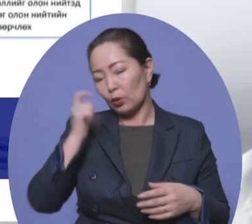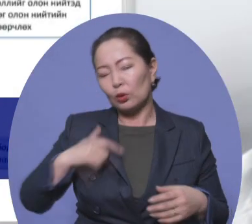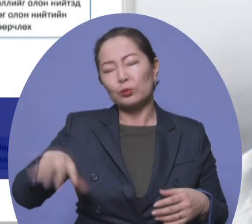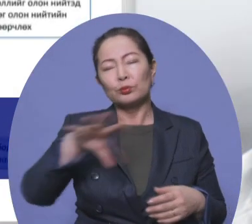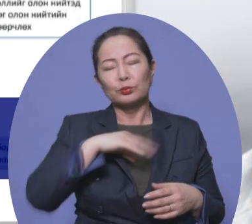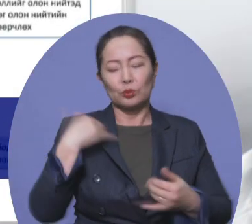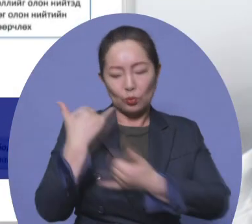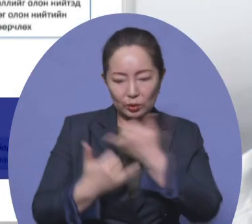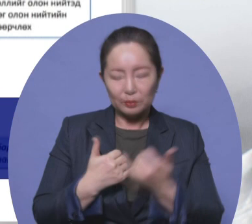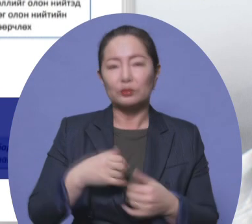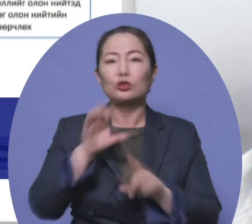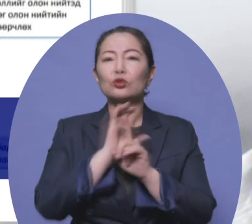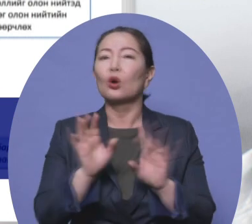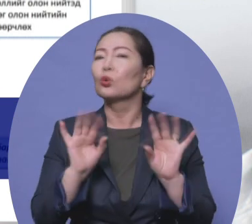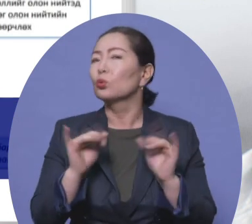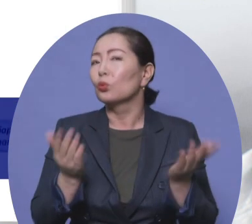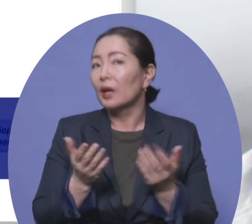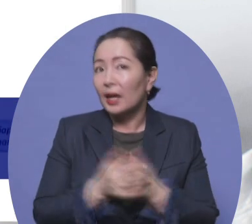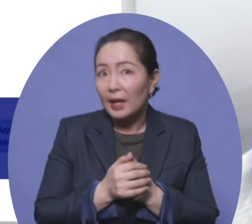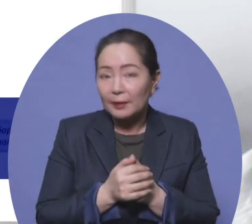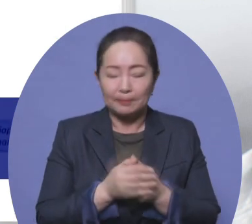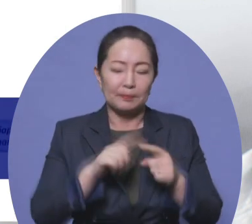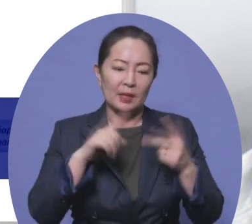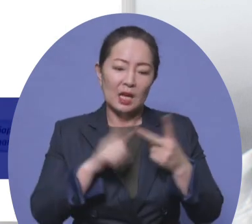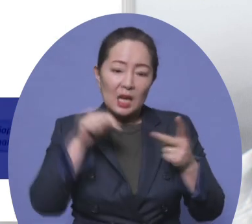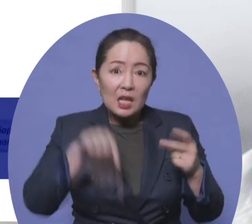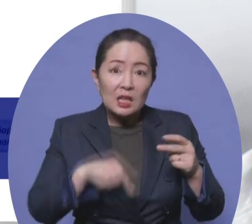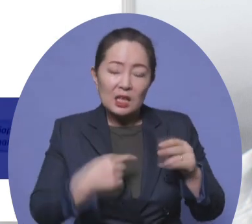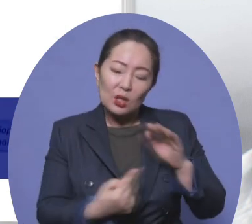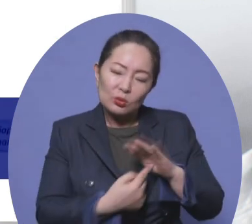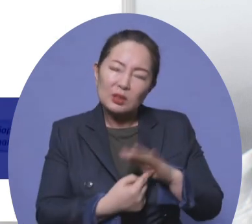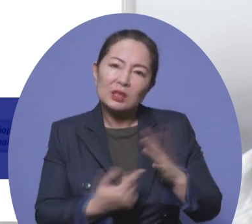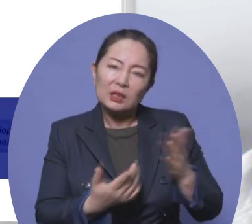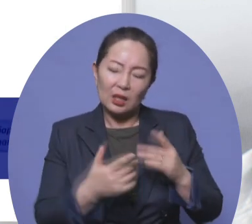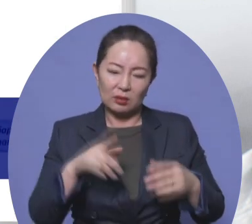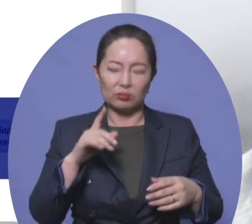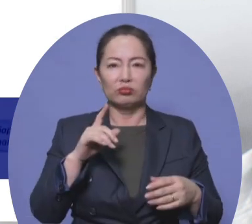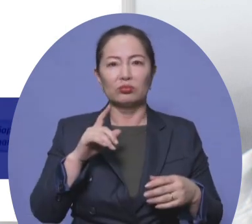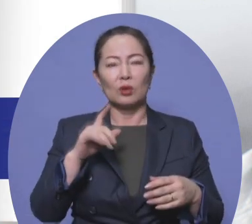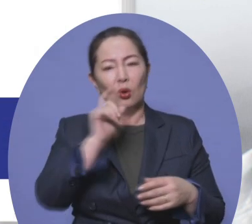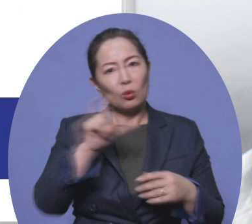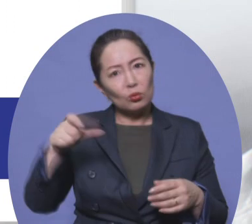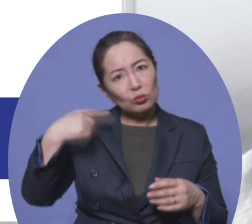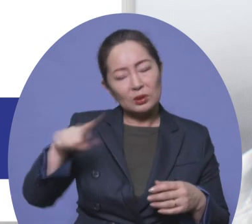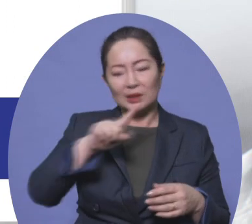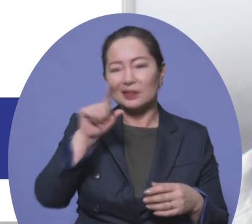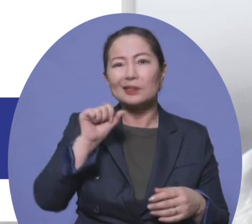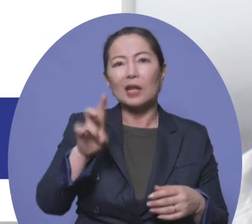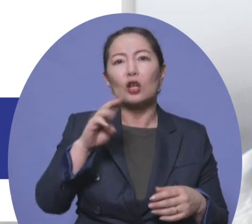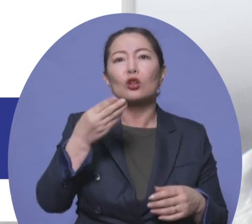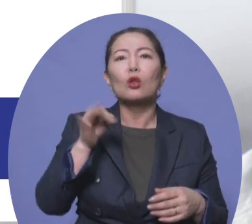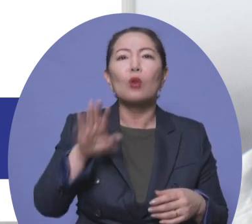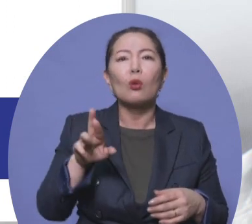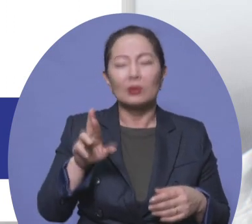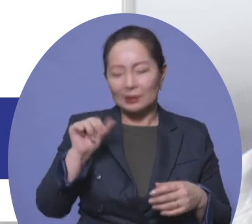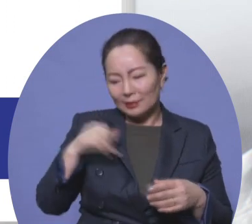монголчуудын уламжлал соёл маань өөрөө ямар юм бэ? За энэ дээр үндэслээд нөгөө энэ маань өөрөө хүмүүсийн зан төлөвт